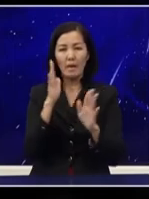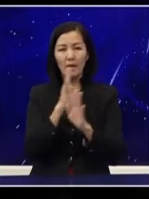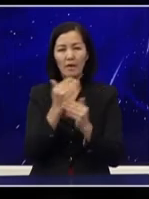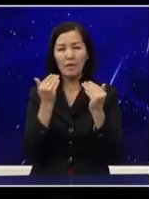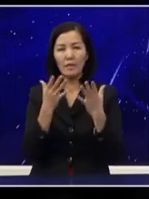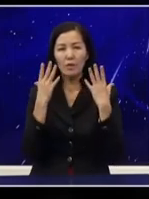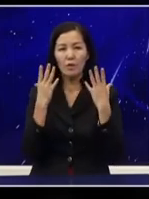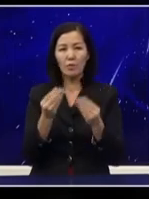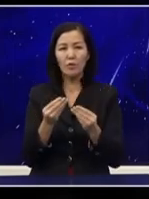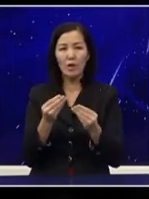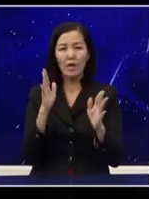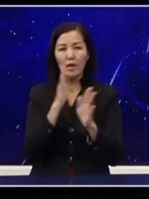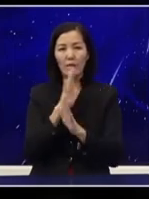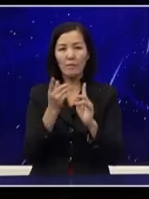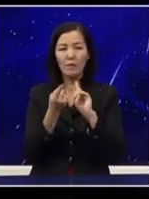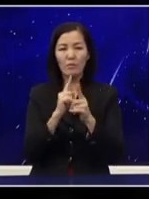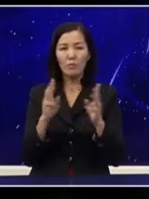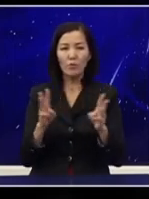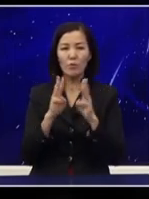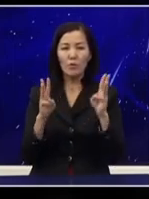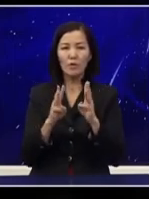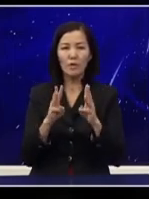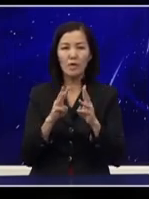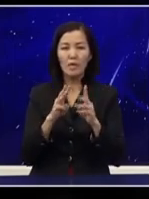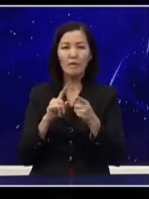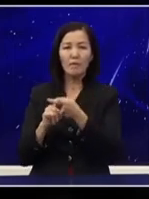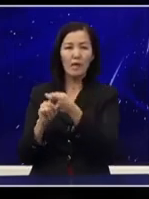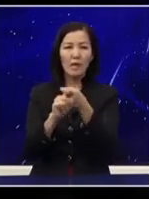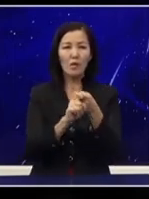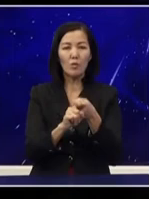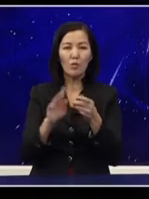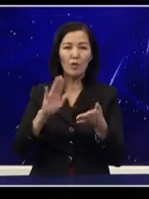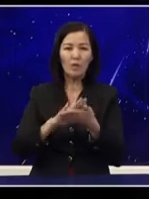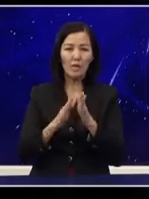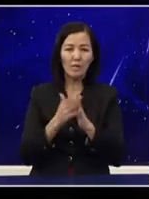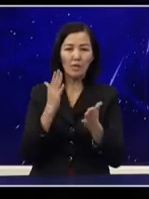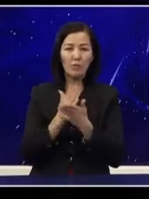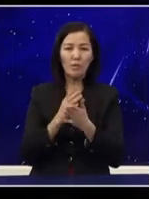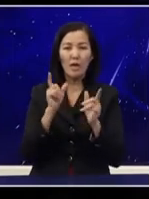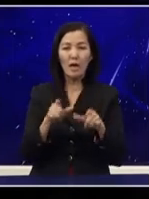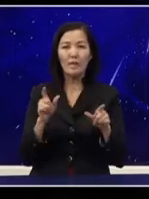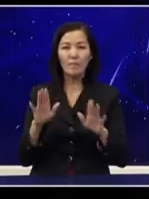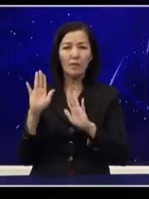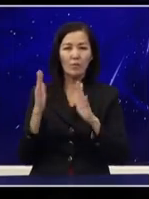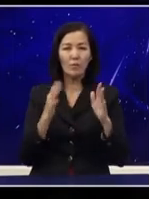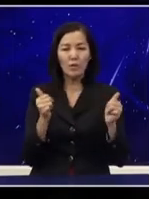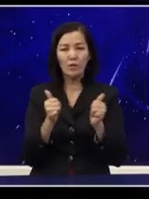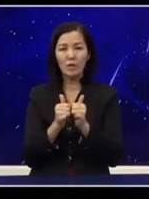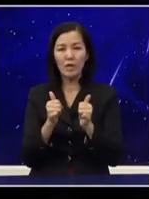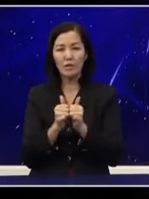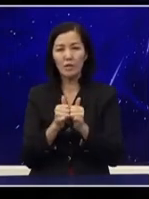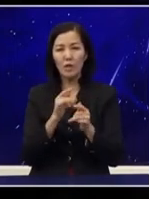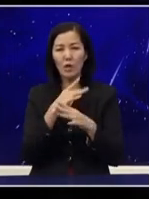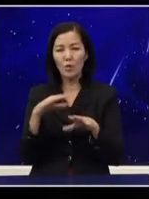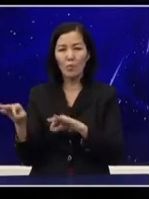Қазіргі климаттың өзгеруі де өрттің таралуына қолайлы жағдай жасап отыр. Тағы бір себеп, адамдардың орман алқаптарына жақын жерге көп деп